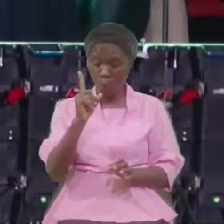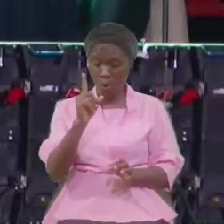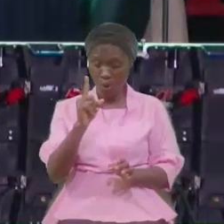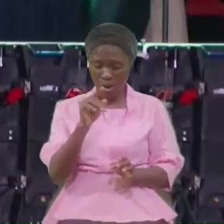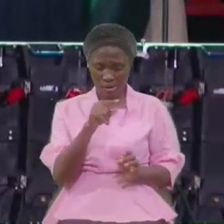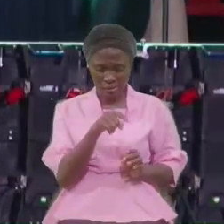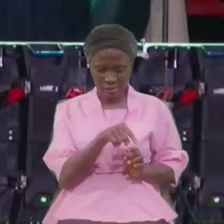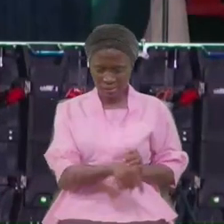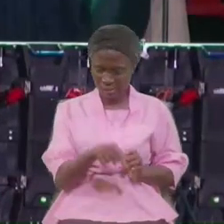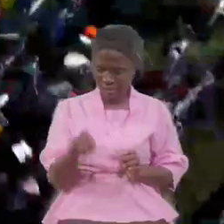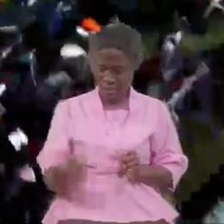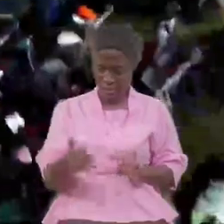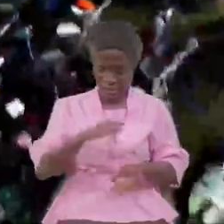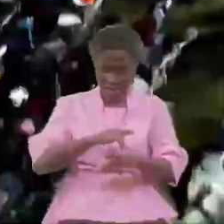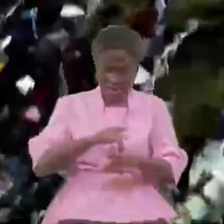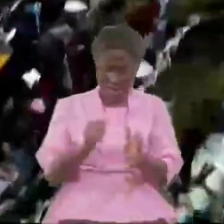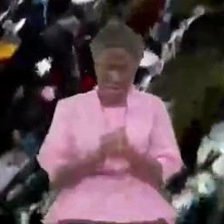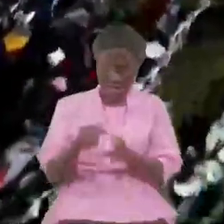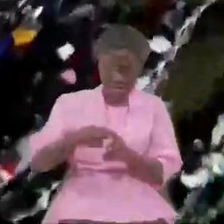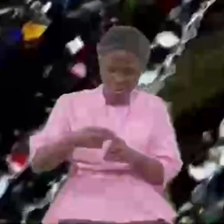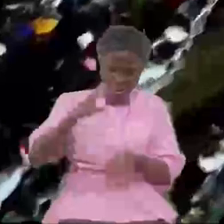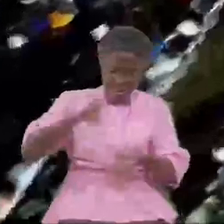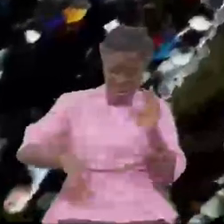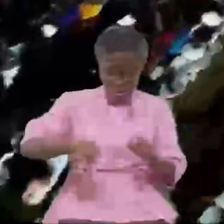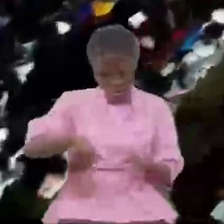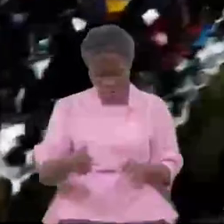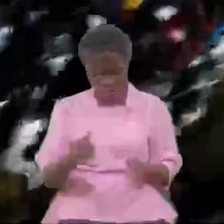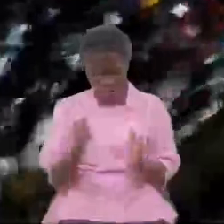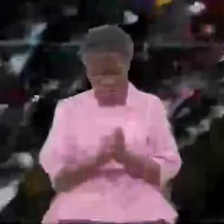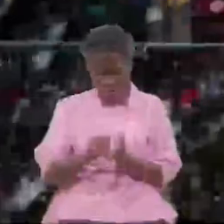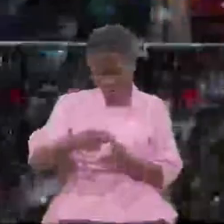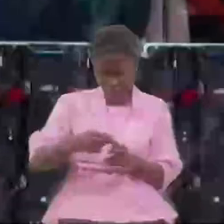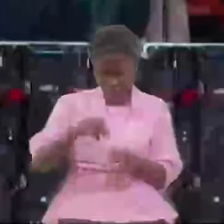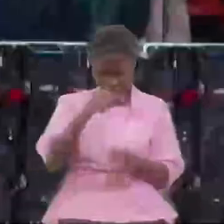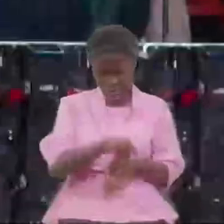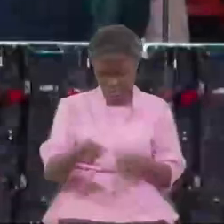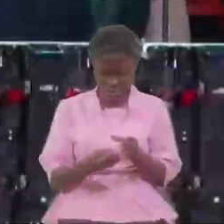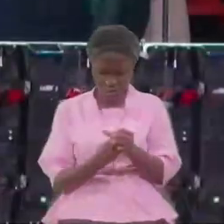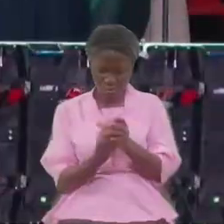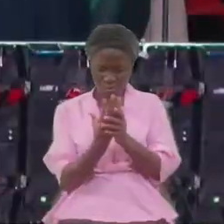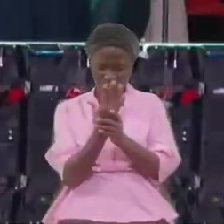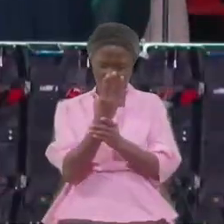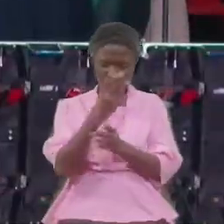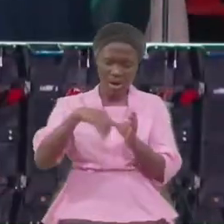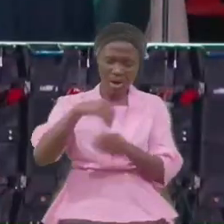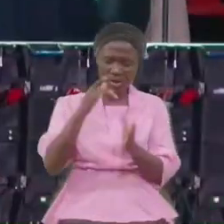Le pied plus court que l'autre là, que le pied là soit normalisé au nom de